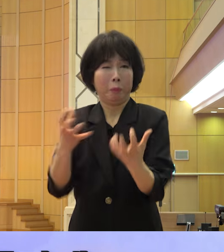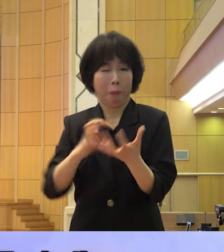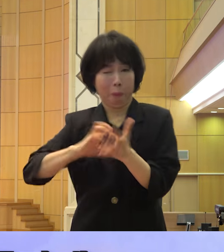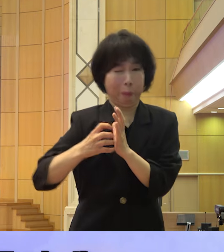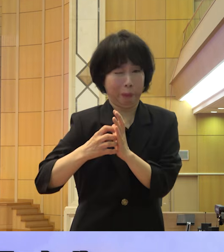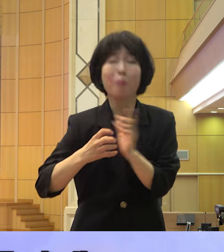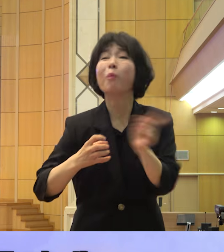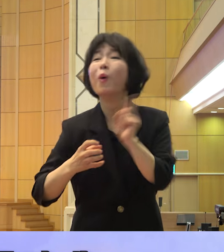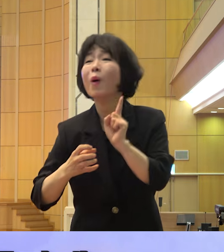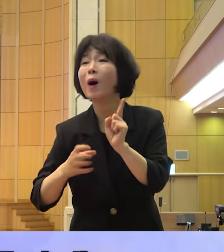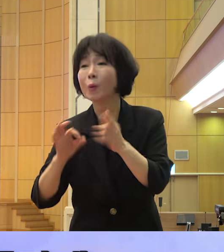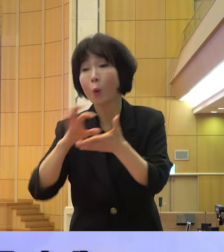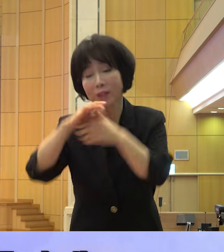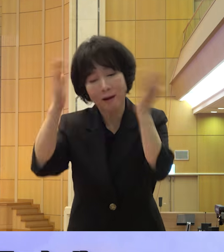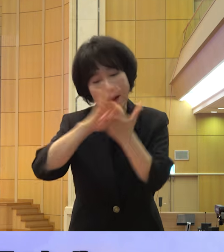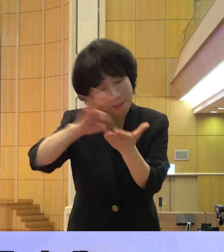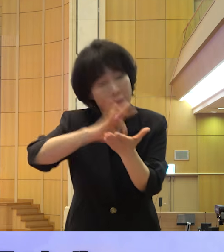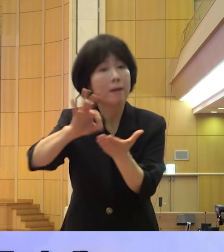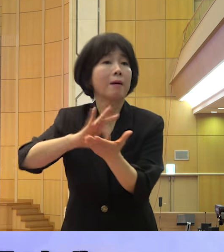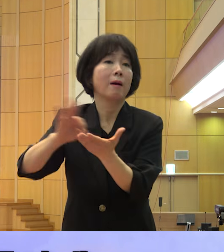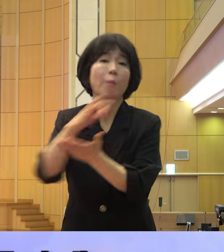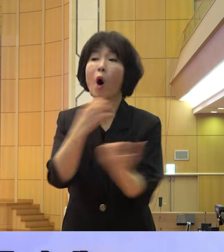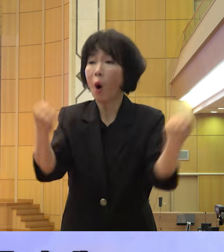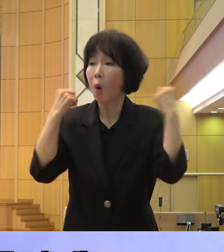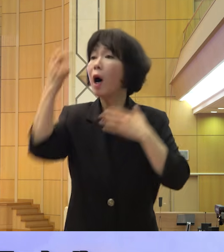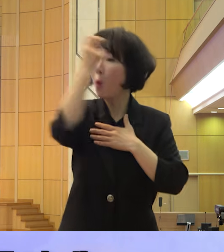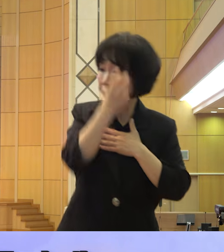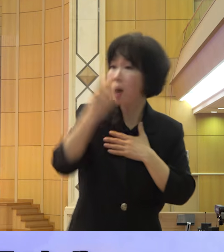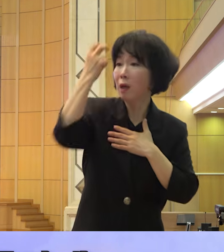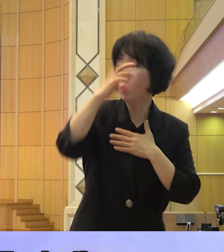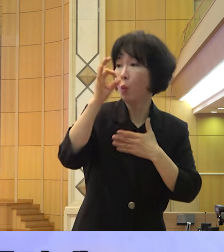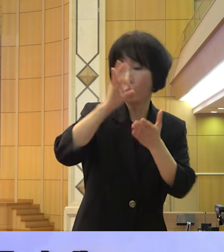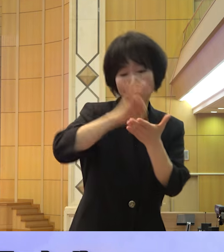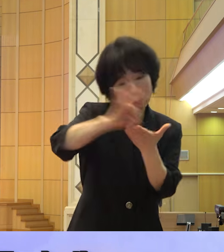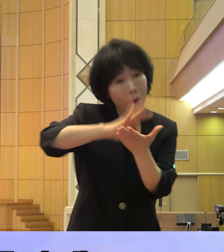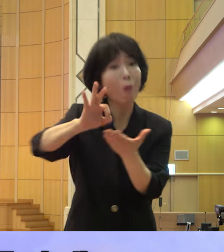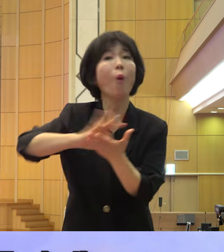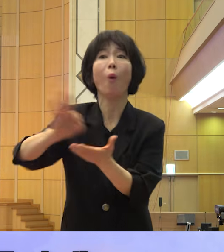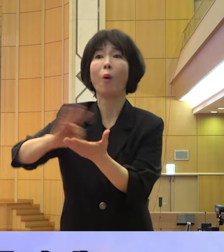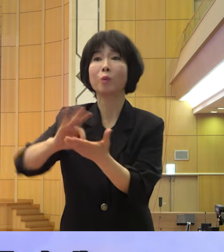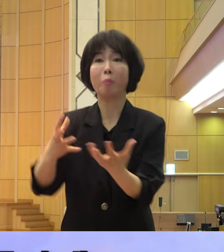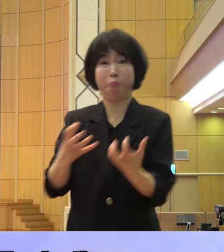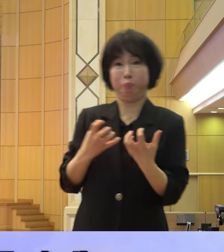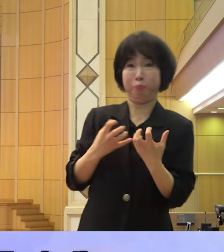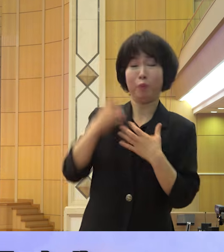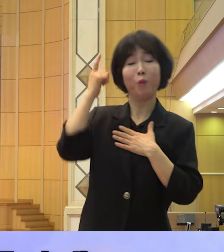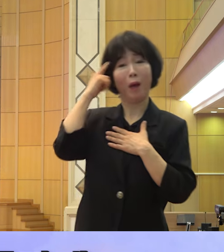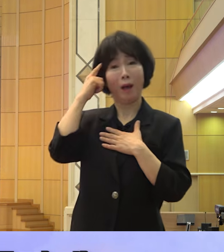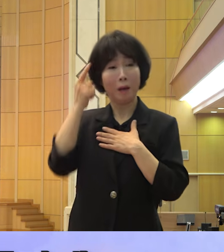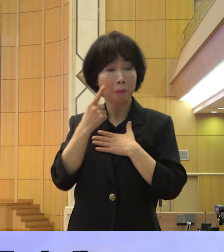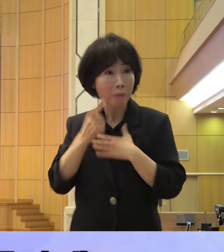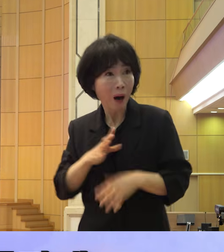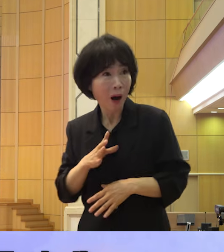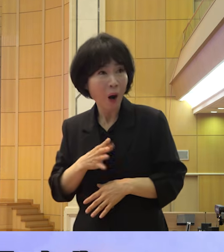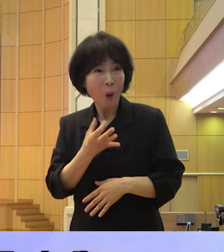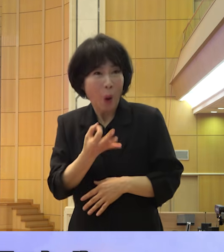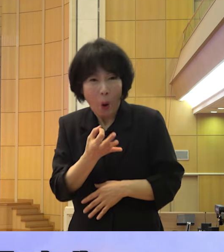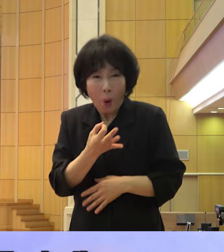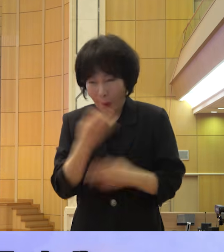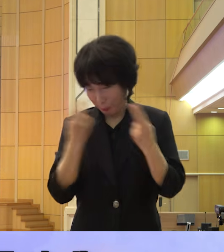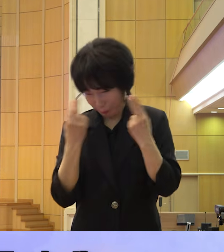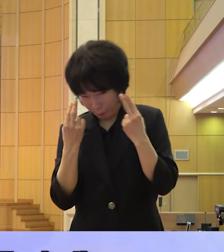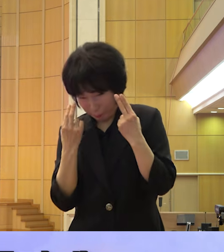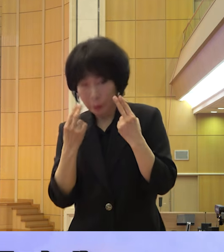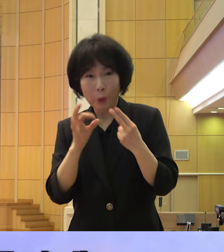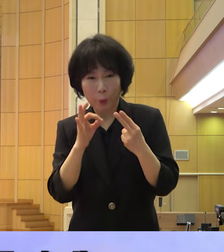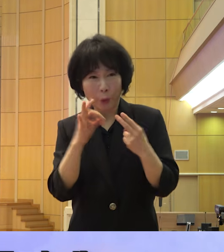쓰면서 건강관리도 하고 돈 쓰면서 행복하고 그래야 돼. 어떤 사람은 돈 때문에 막